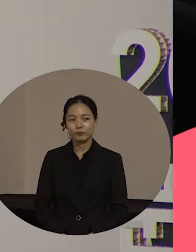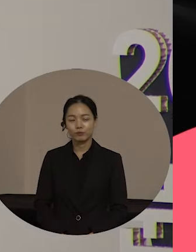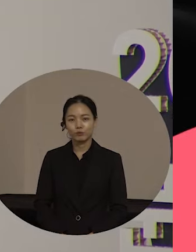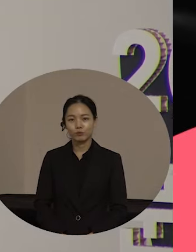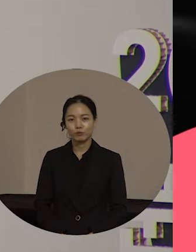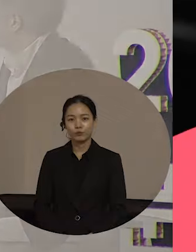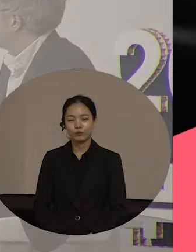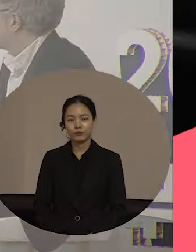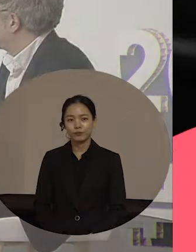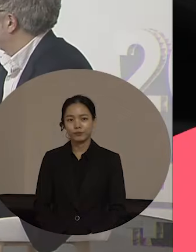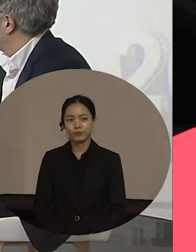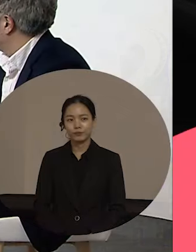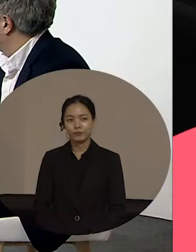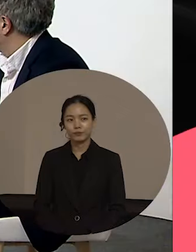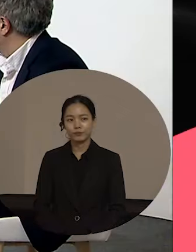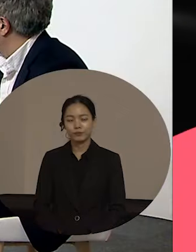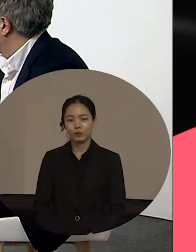있는지.